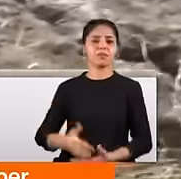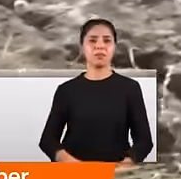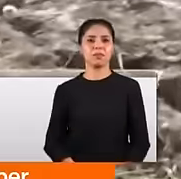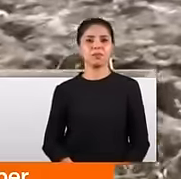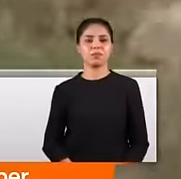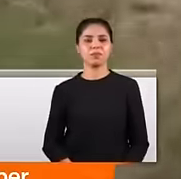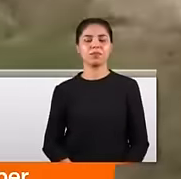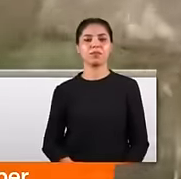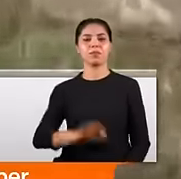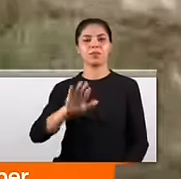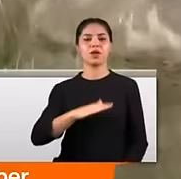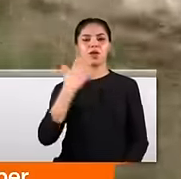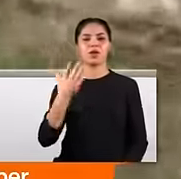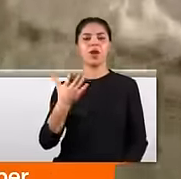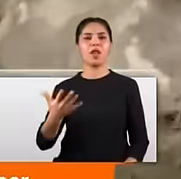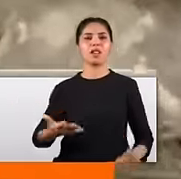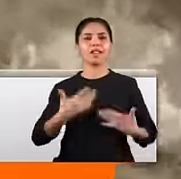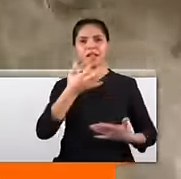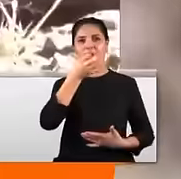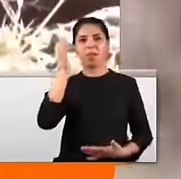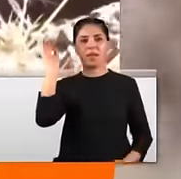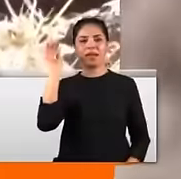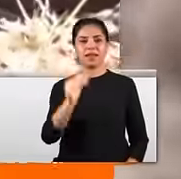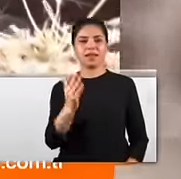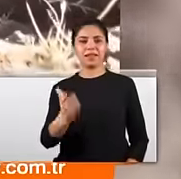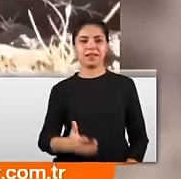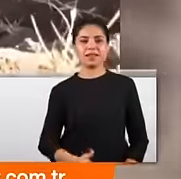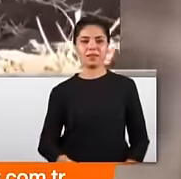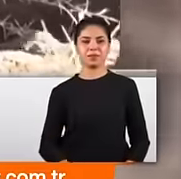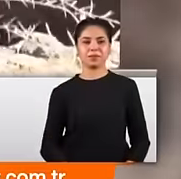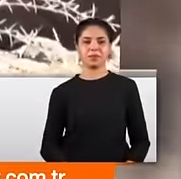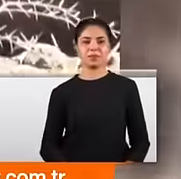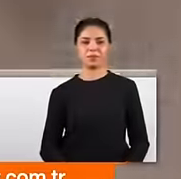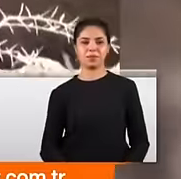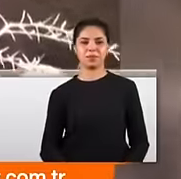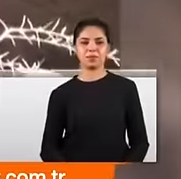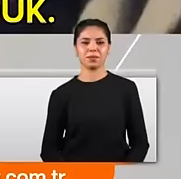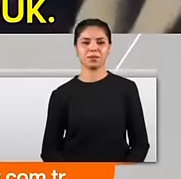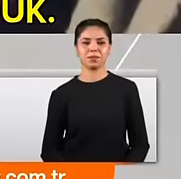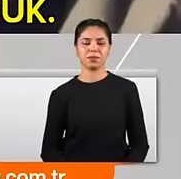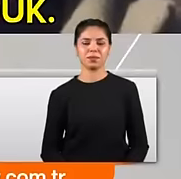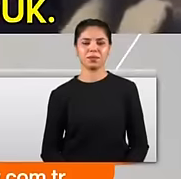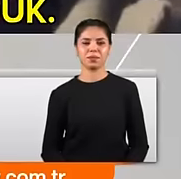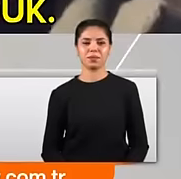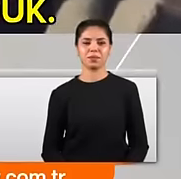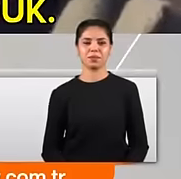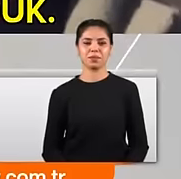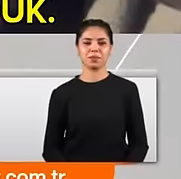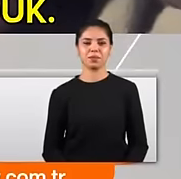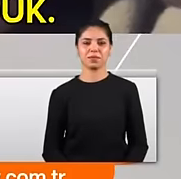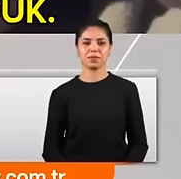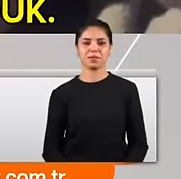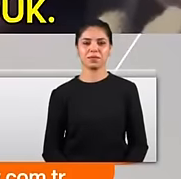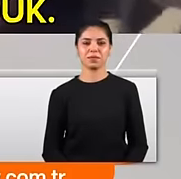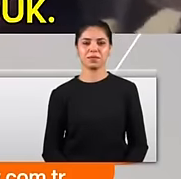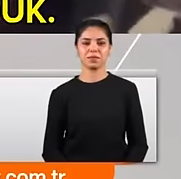Ve saatler sonra yüreklere su serpen haber geldi. Ver bana, elini ver bana. Bana elini ver. Neredeydi? Burada. Av köpekleriyle sahada